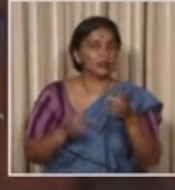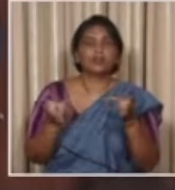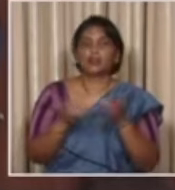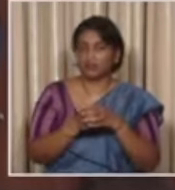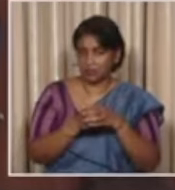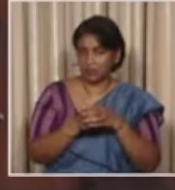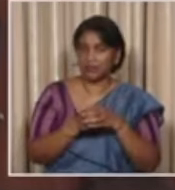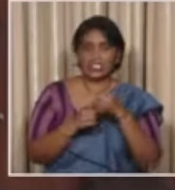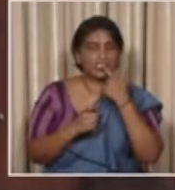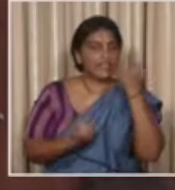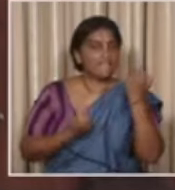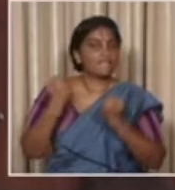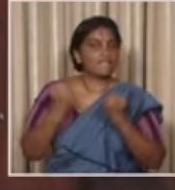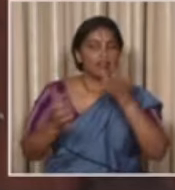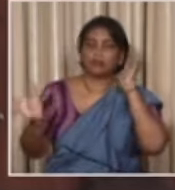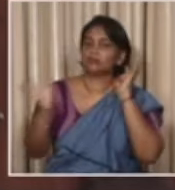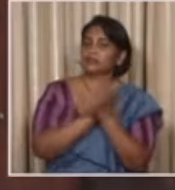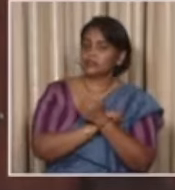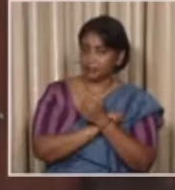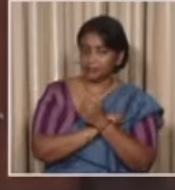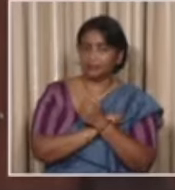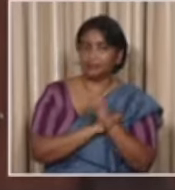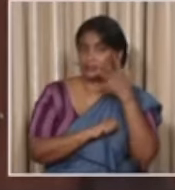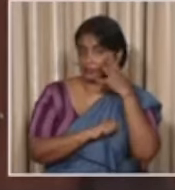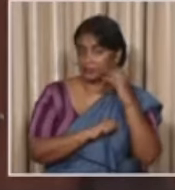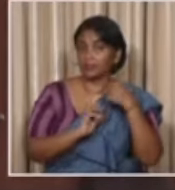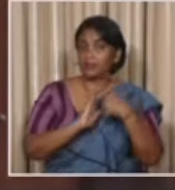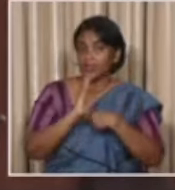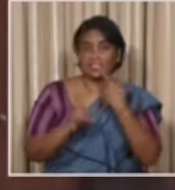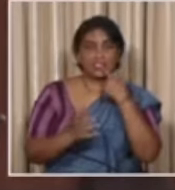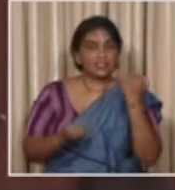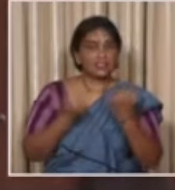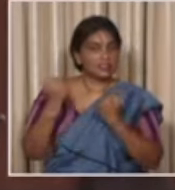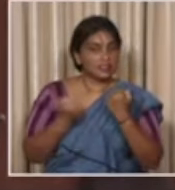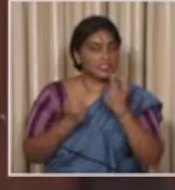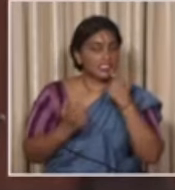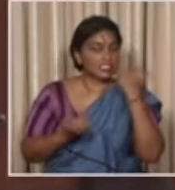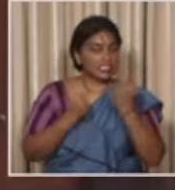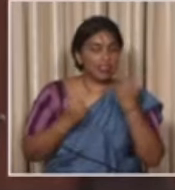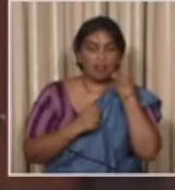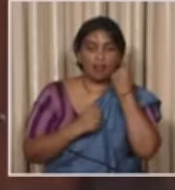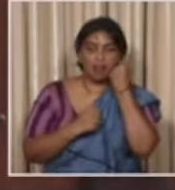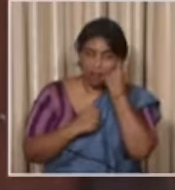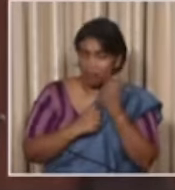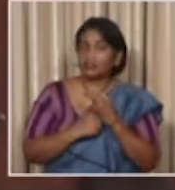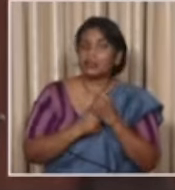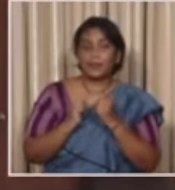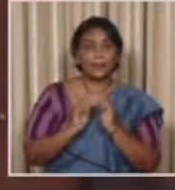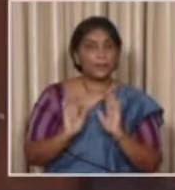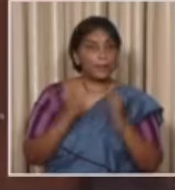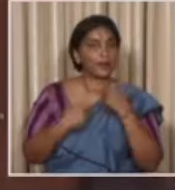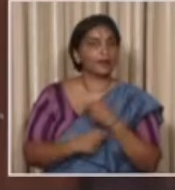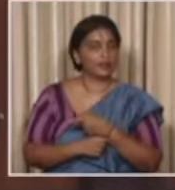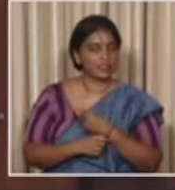කණ්ඩායමක් සුදු වෑන් එකකින් පැහැරගෙන යනවා. දැන් මේ මතක තියාගන්න ලංකාව තුළ සුදු වෑන් සංකල්පයේ මේ ආරම්භය මේ